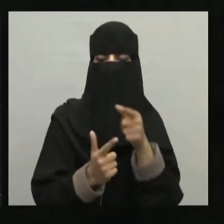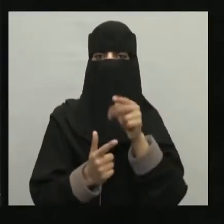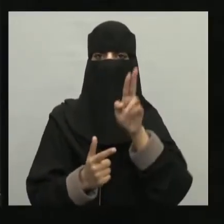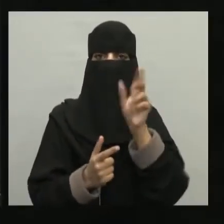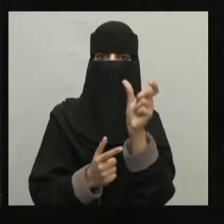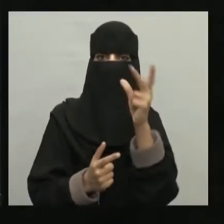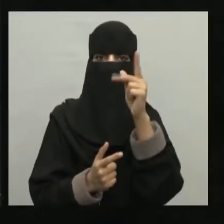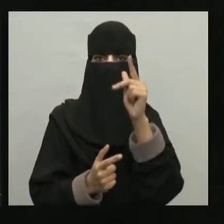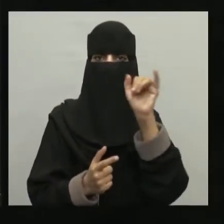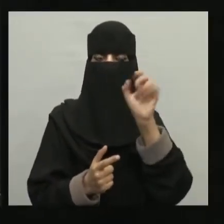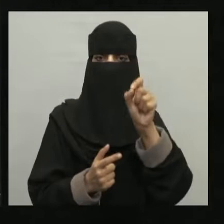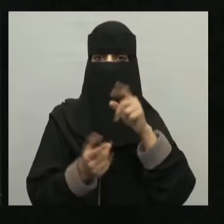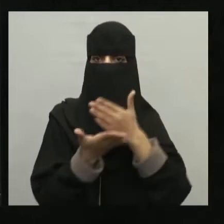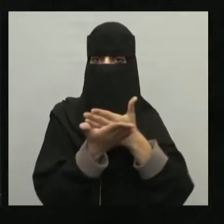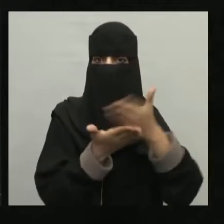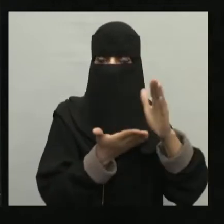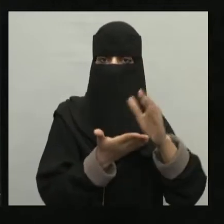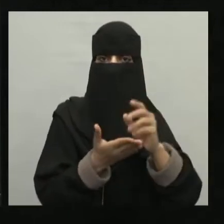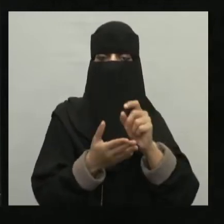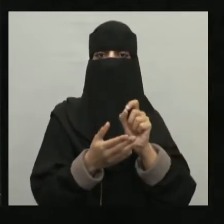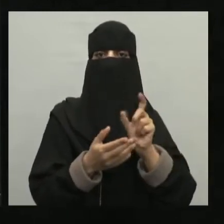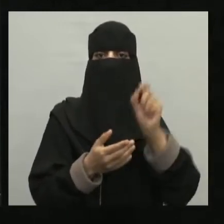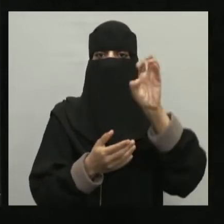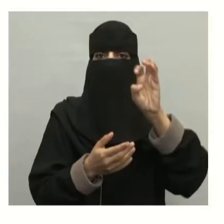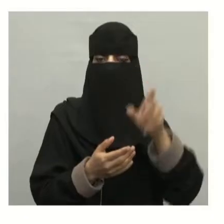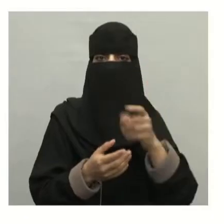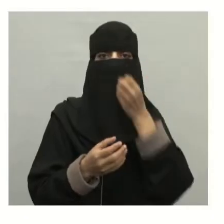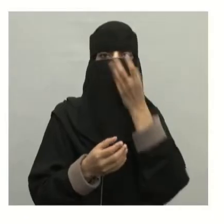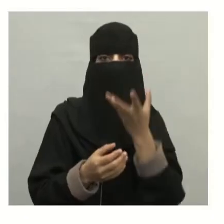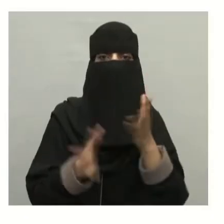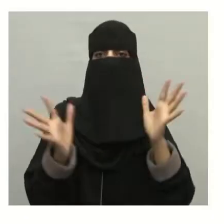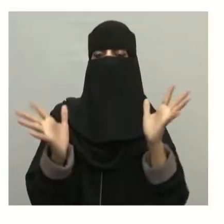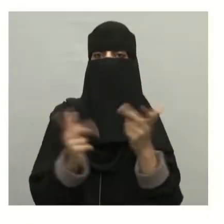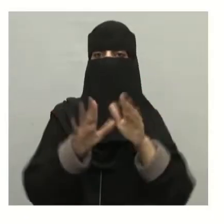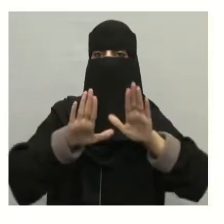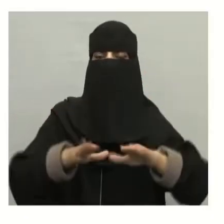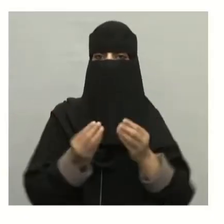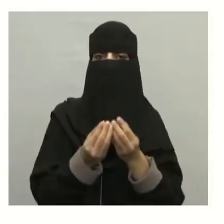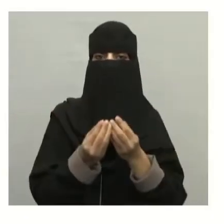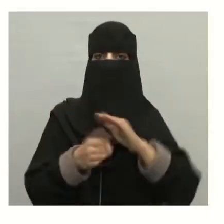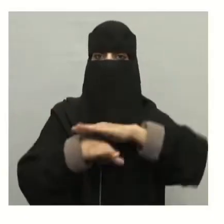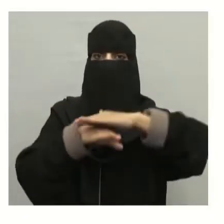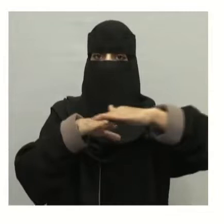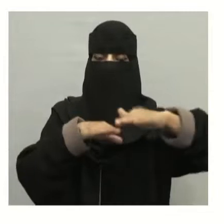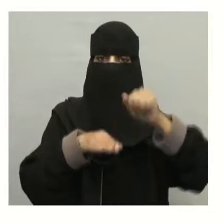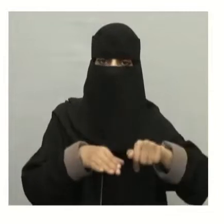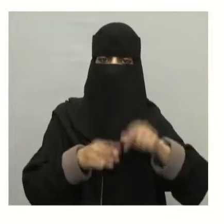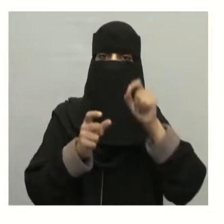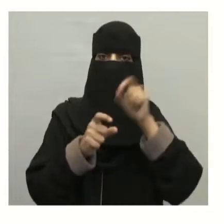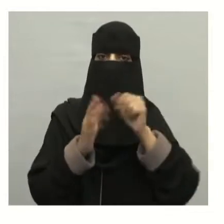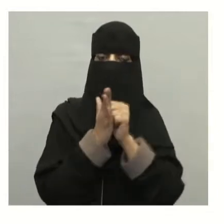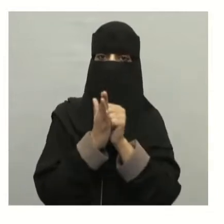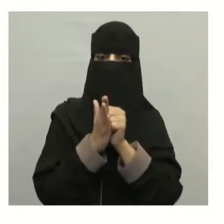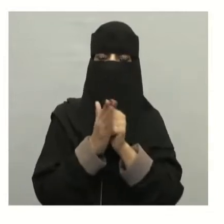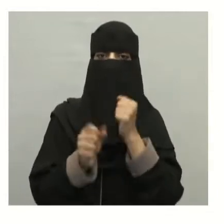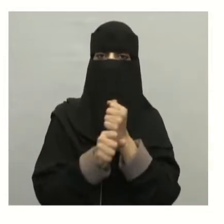التنظيف هو إزالة الجراثيم والأوساخ الموجودة على الأسطح في المنزل